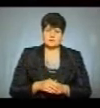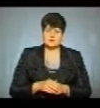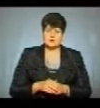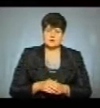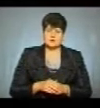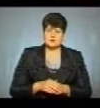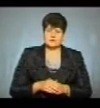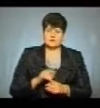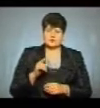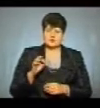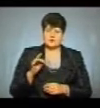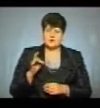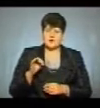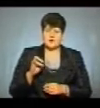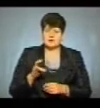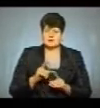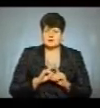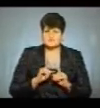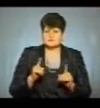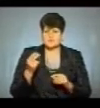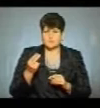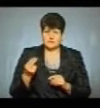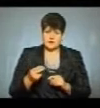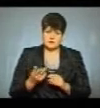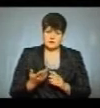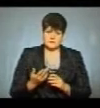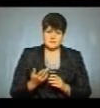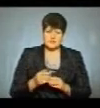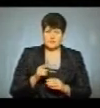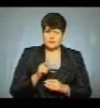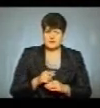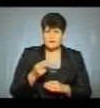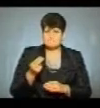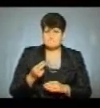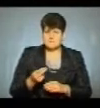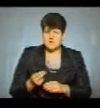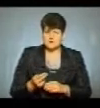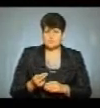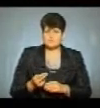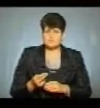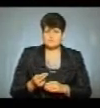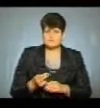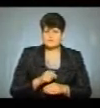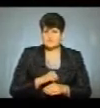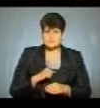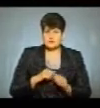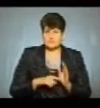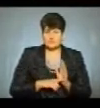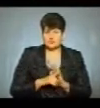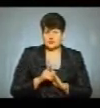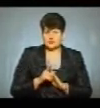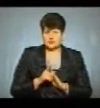Зоряни своєобразна манера написання картин. Вона малює від самого початку